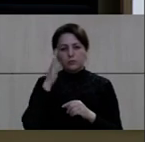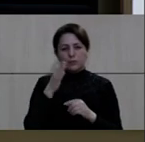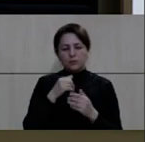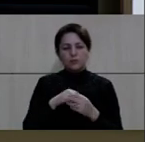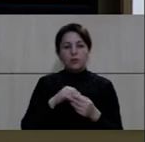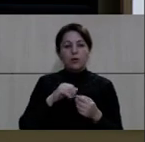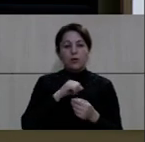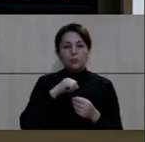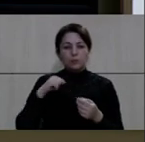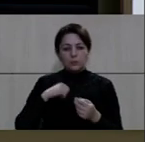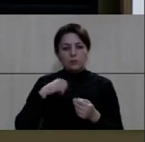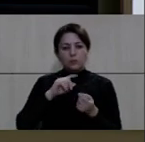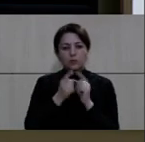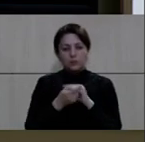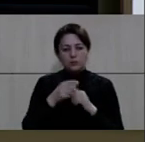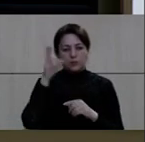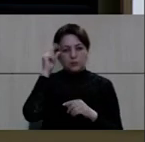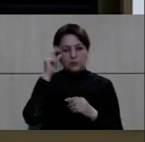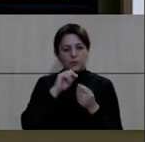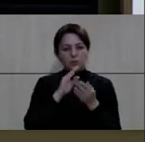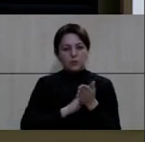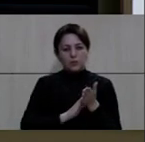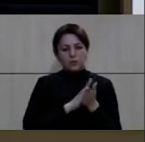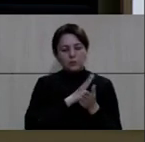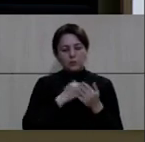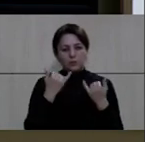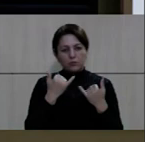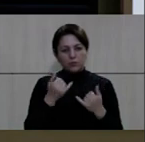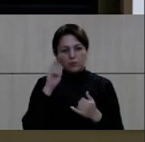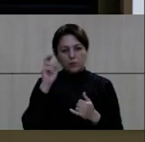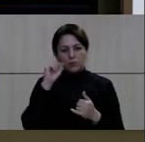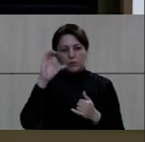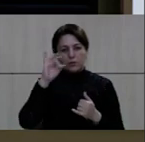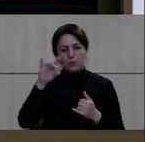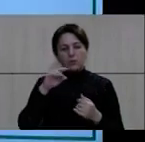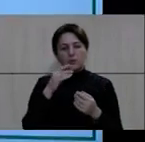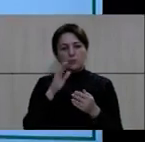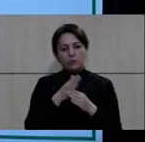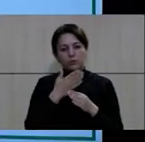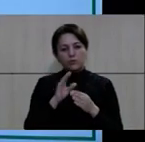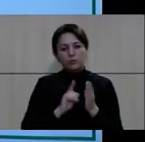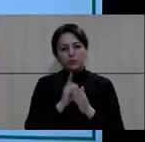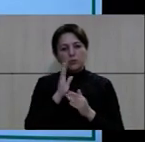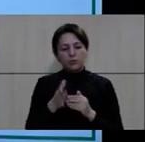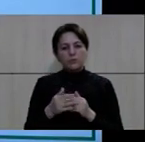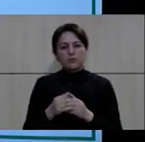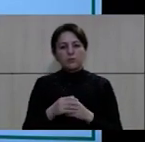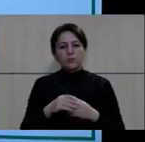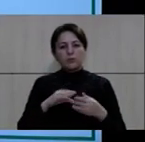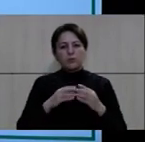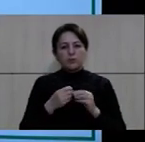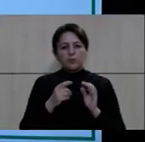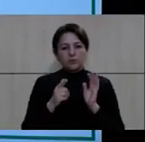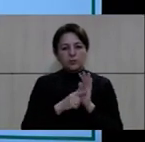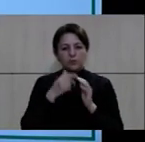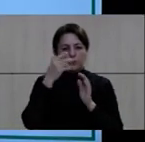o'zaro teskari sonlarni ham takrorlab oldik. Endi esa kasrlarni bo'lishni boshlaymiz. Demak, 7